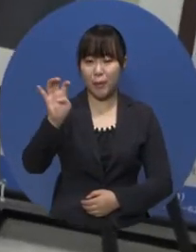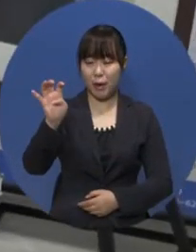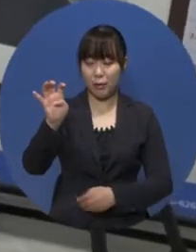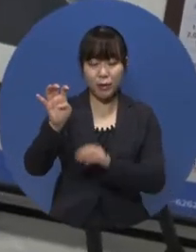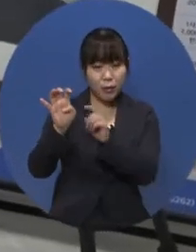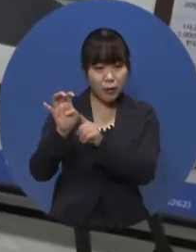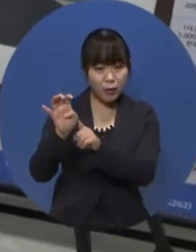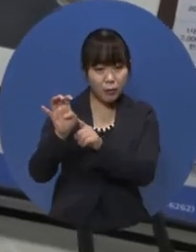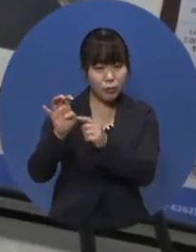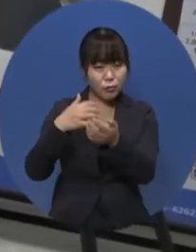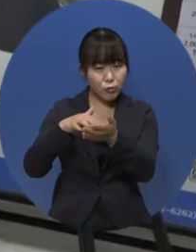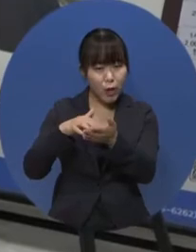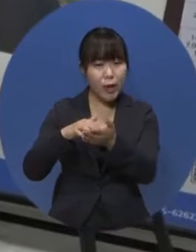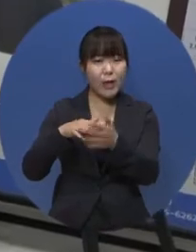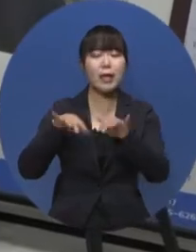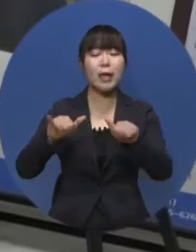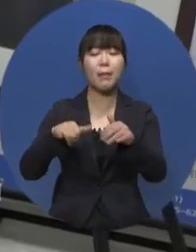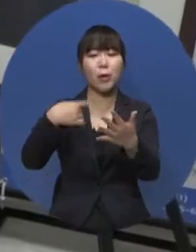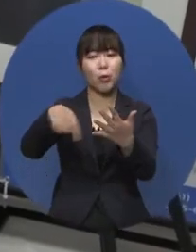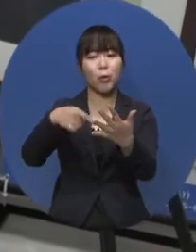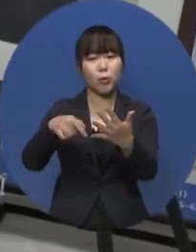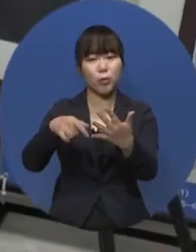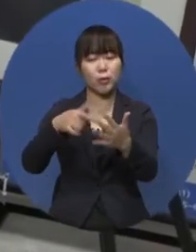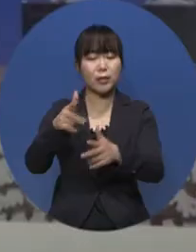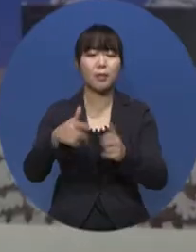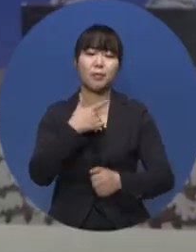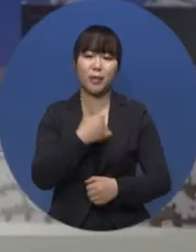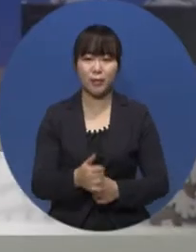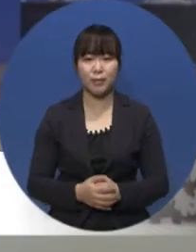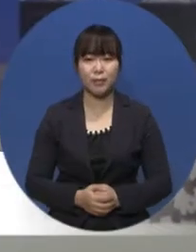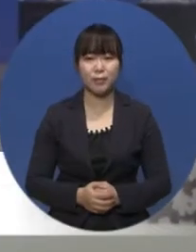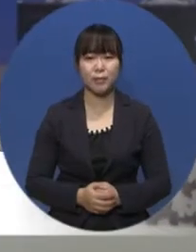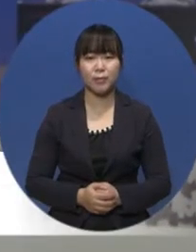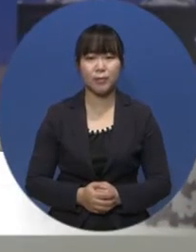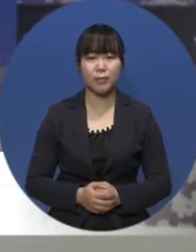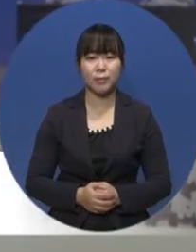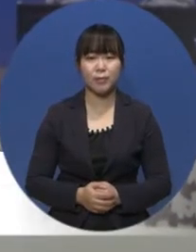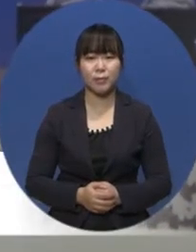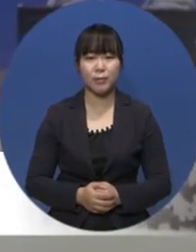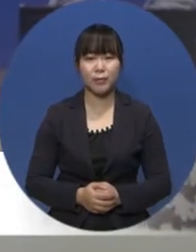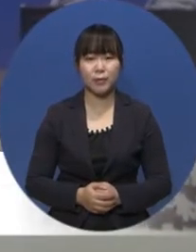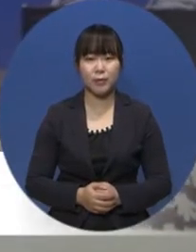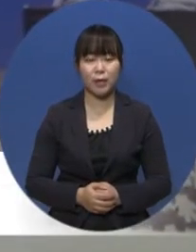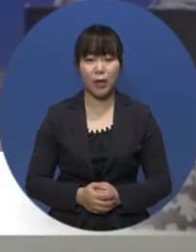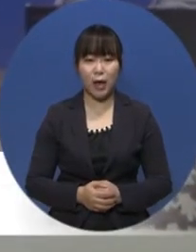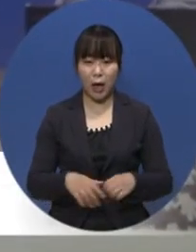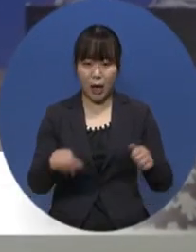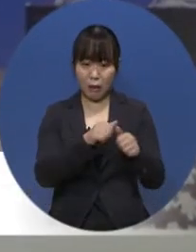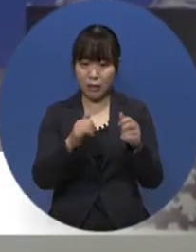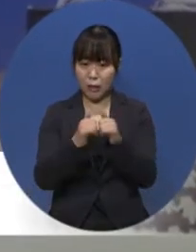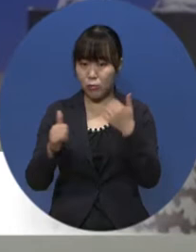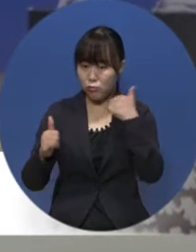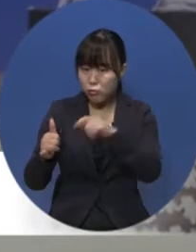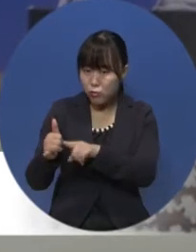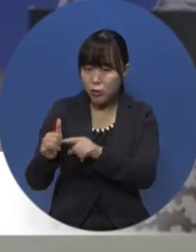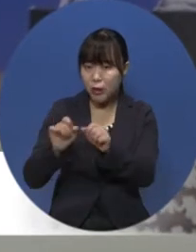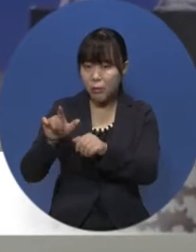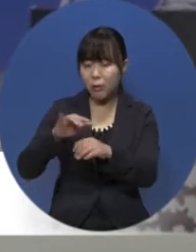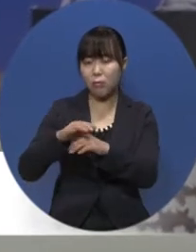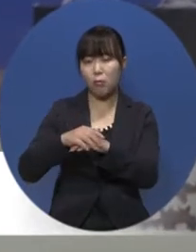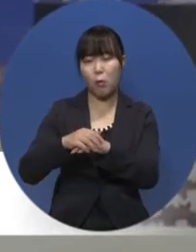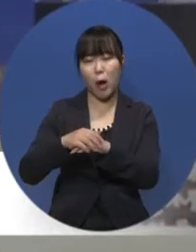3,940건의 예방 교육 사업을 전개했습니다. 학대 행위자의 대부분은 아들이나 배우자, 딸, 이렇게